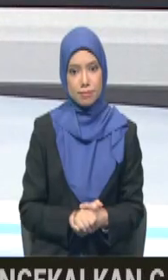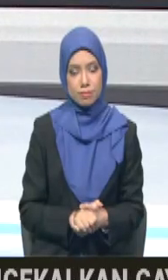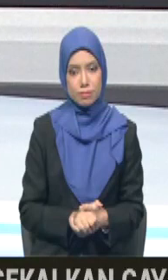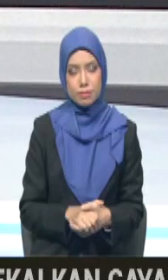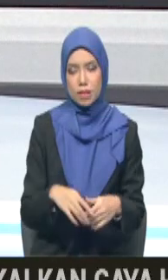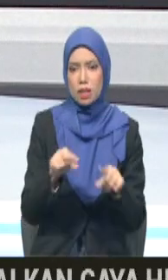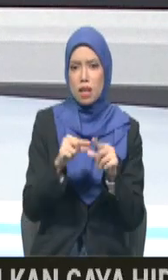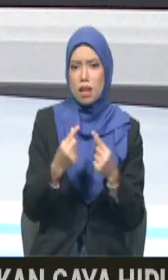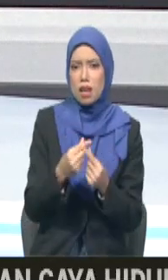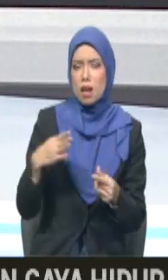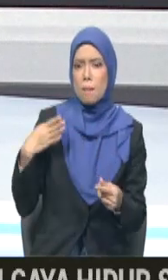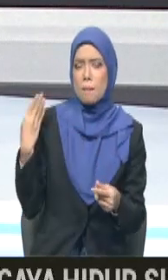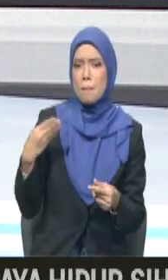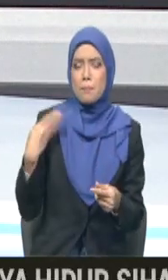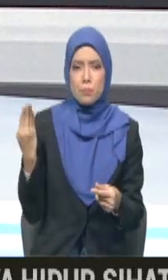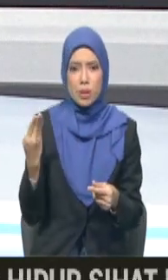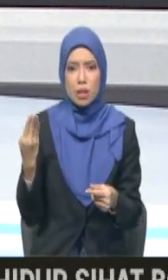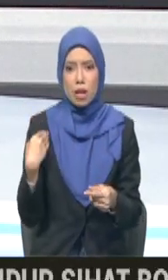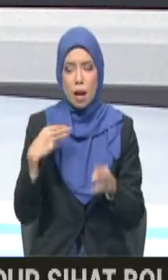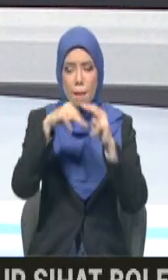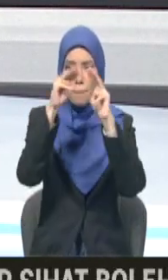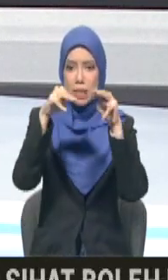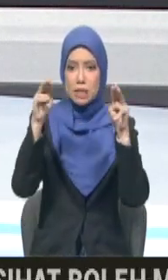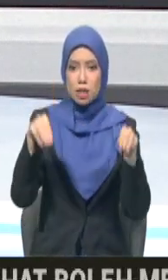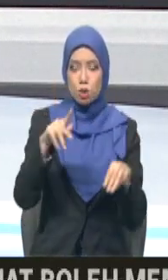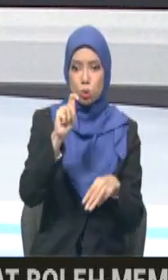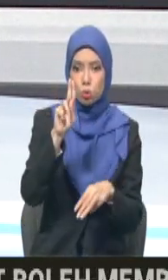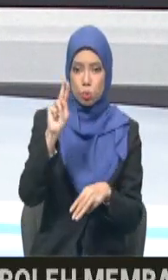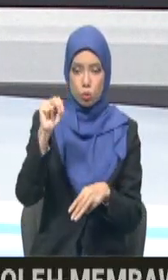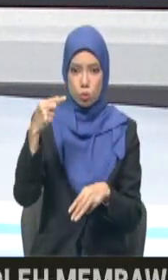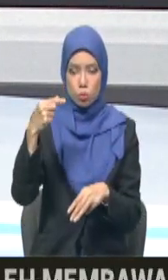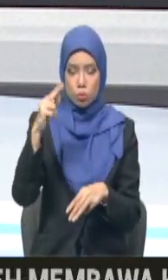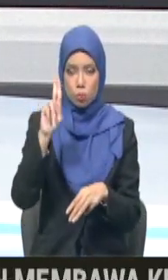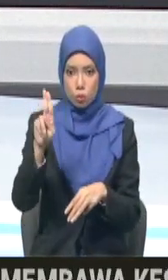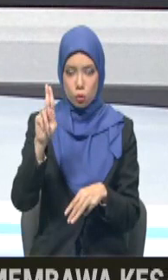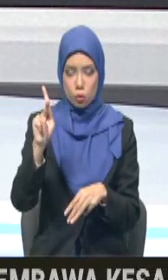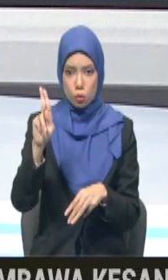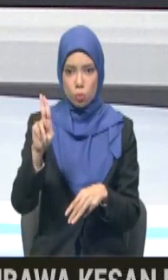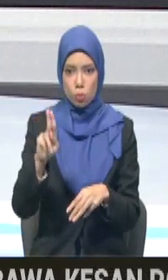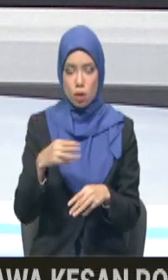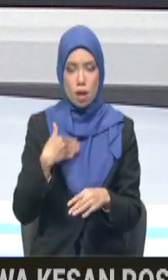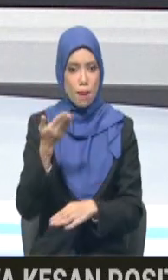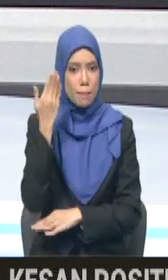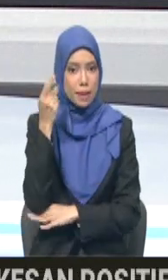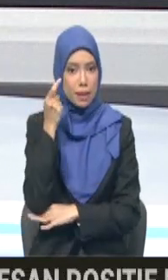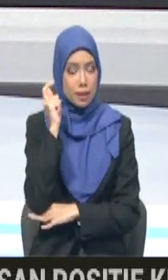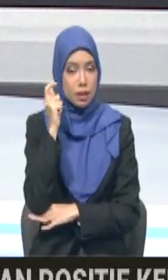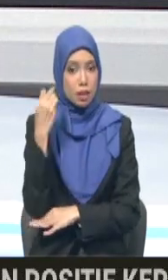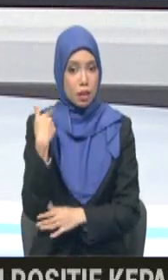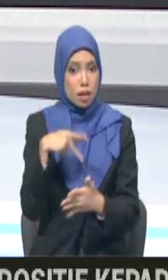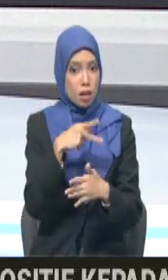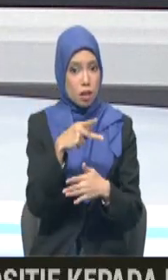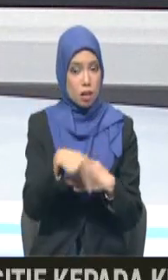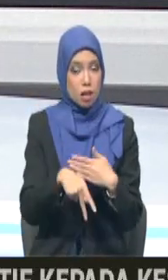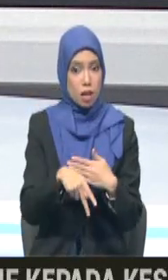kelab belia asabul Halim belia masjid tungku dan disokong oleh jabatan hal ehwal masjid pagi tadi mengadakan program